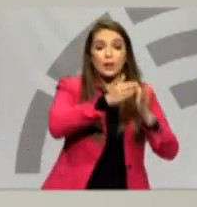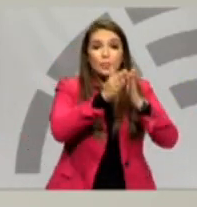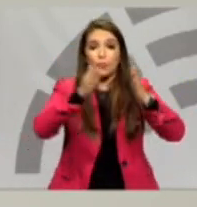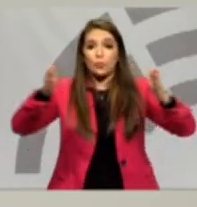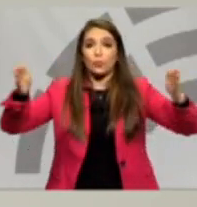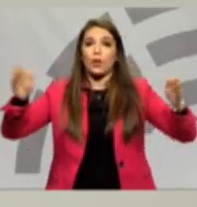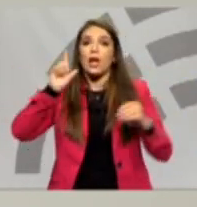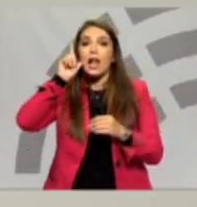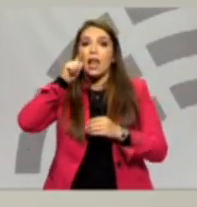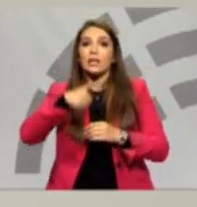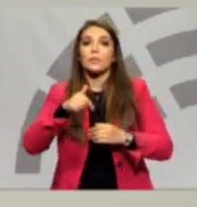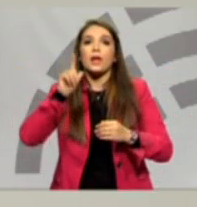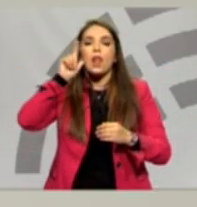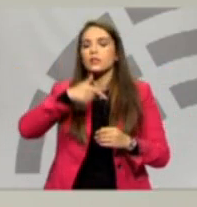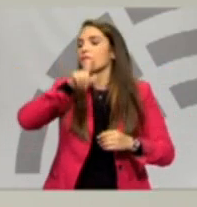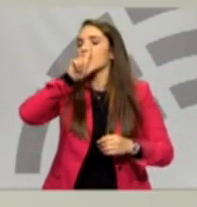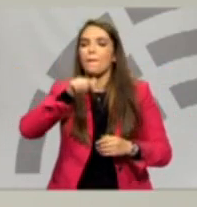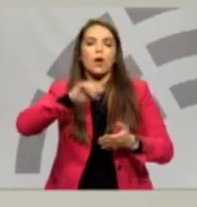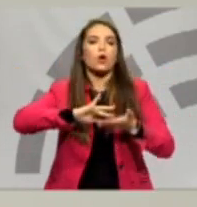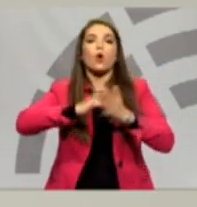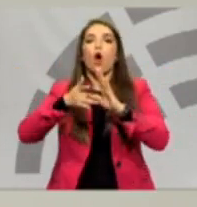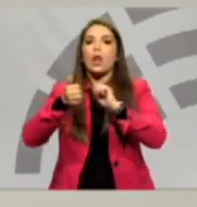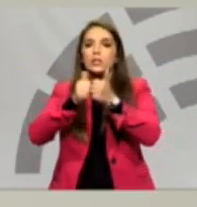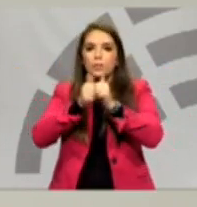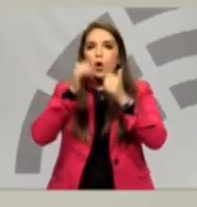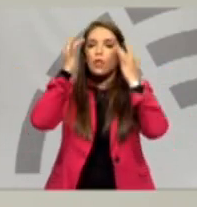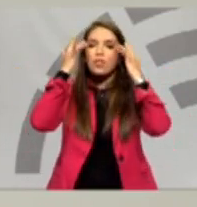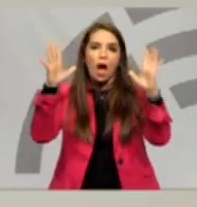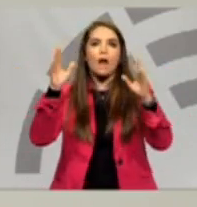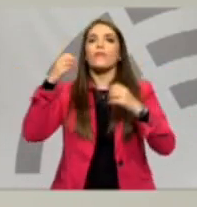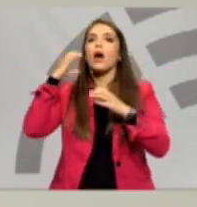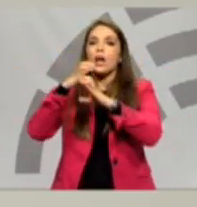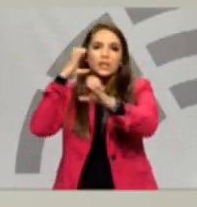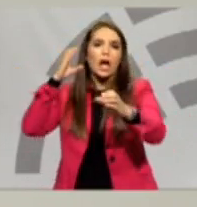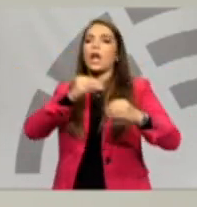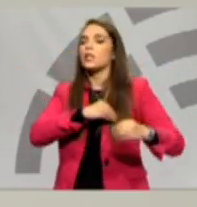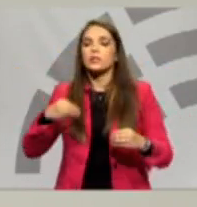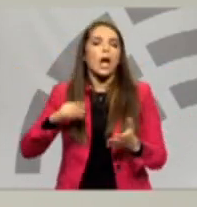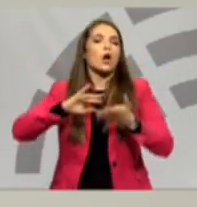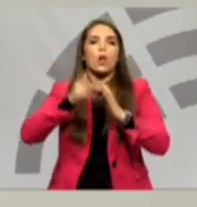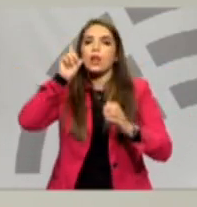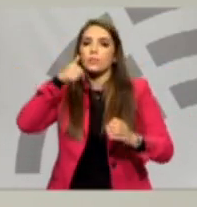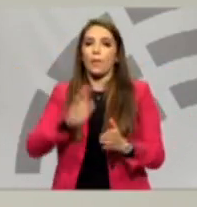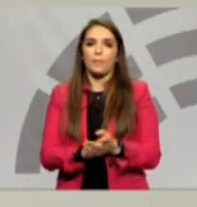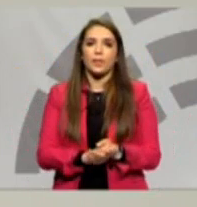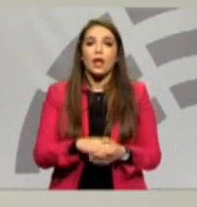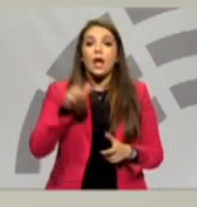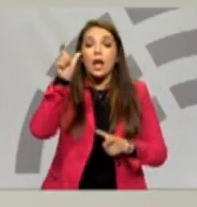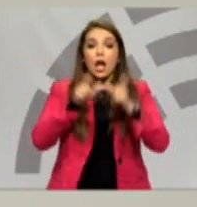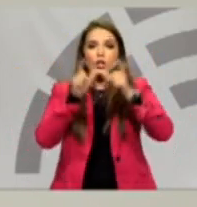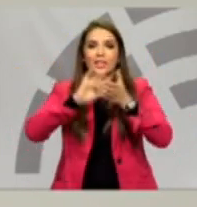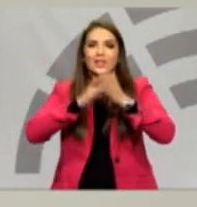يلزم تكون فيها كل الخدمات واولهم النقل والصحه على خاطركم تعرفوني